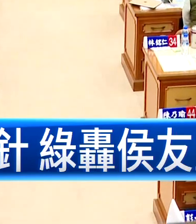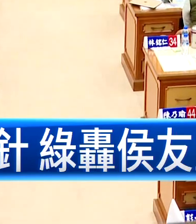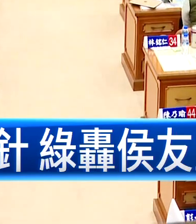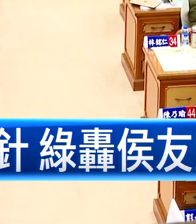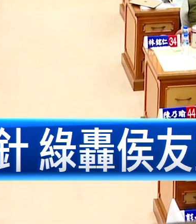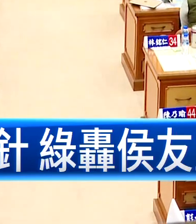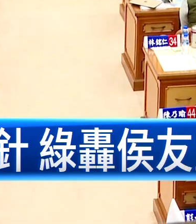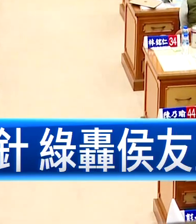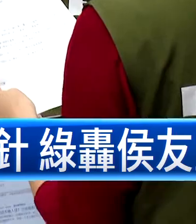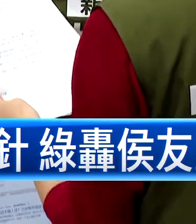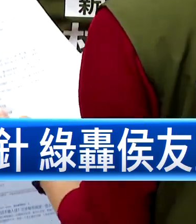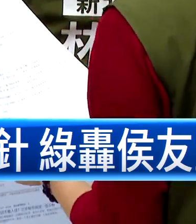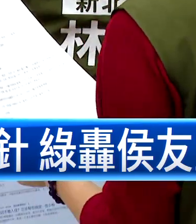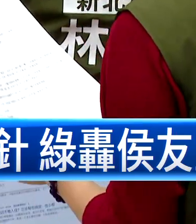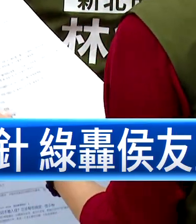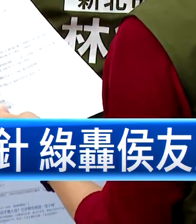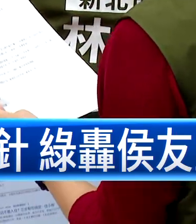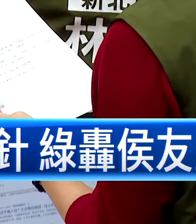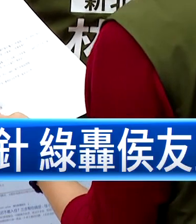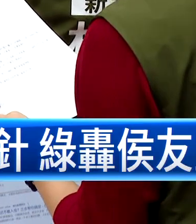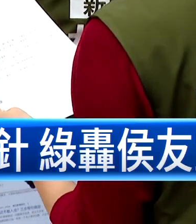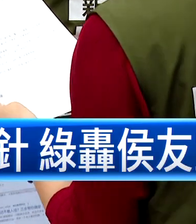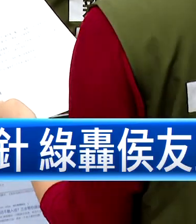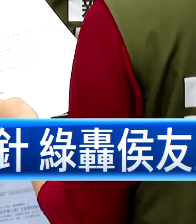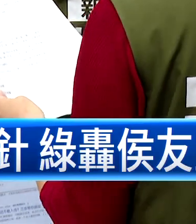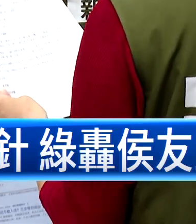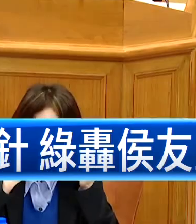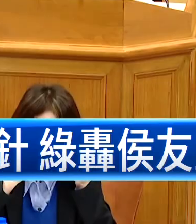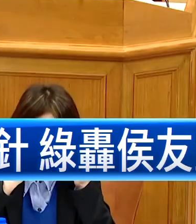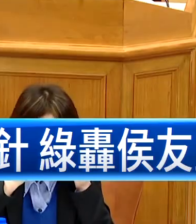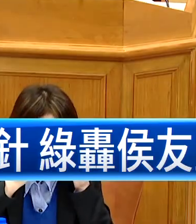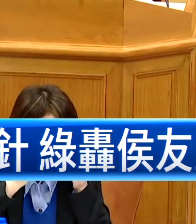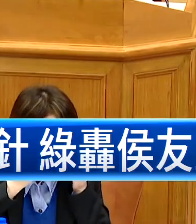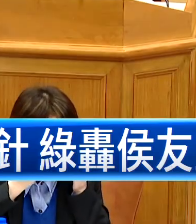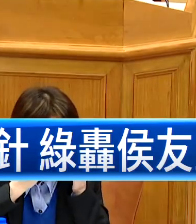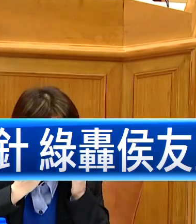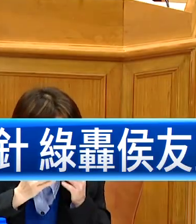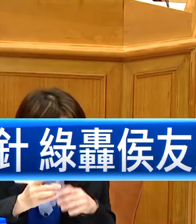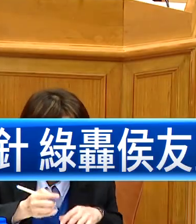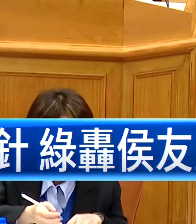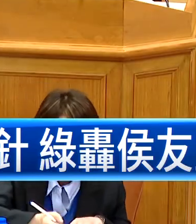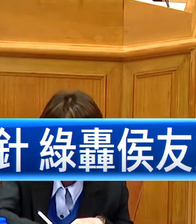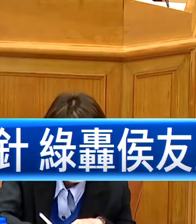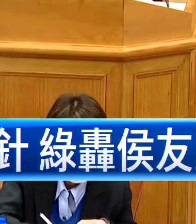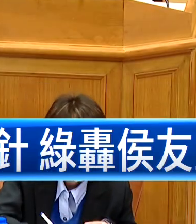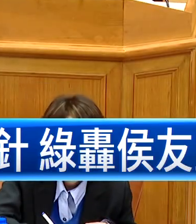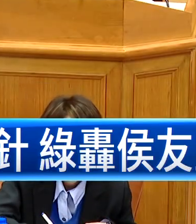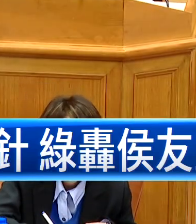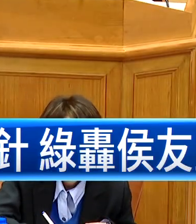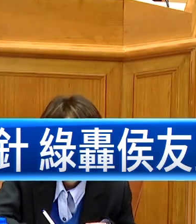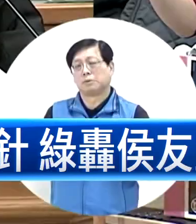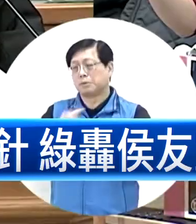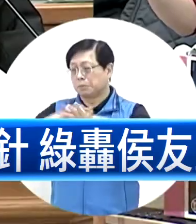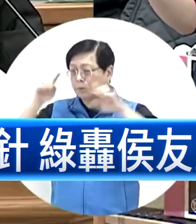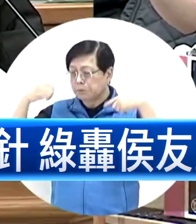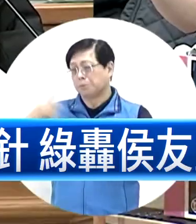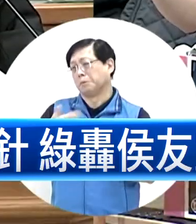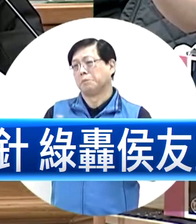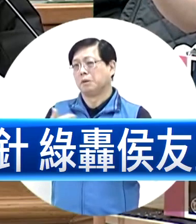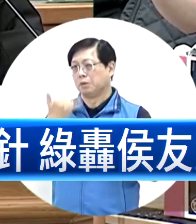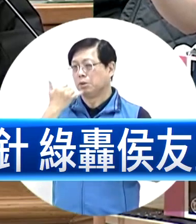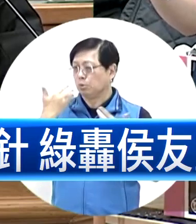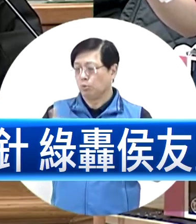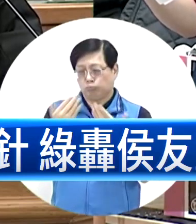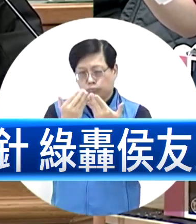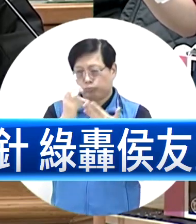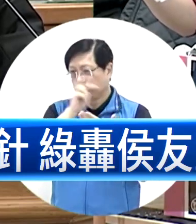北市议会总质询秒变英文小教室，民进党议员对准侯友宜弱点猛攻。 不知道的话，平常要多看国